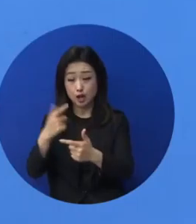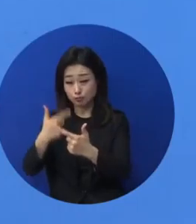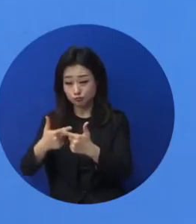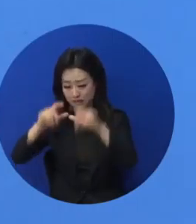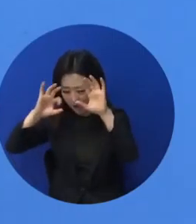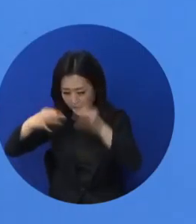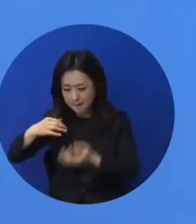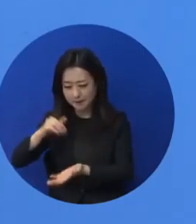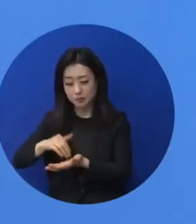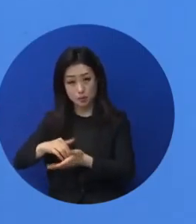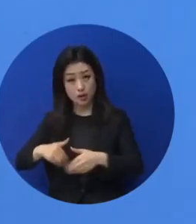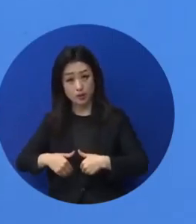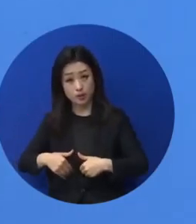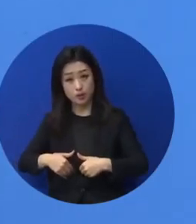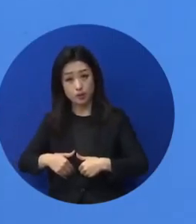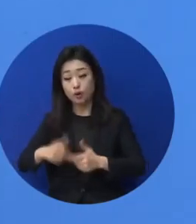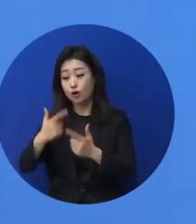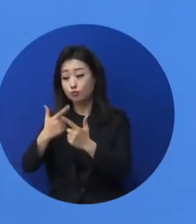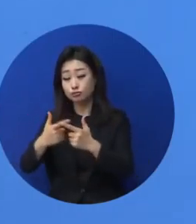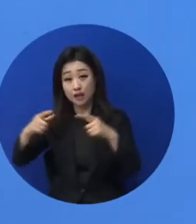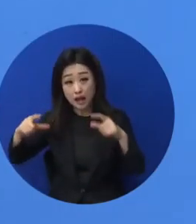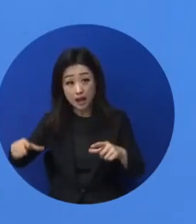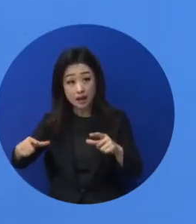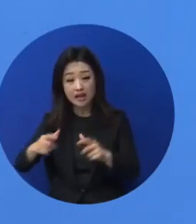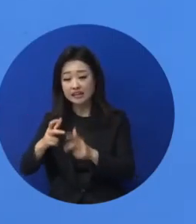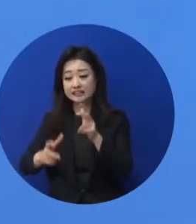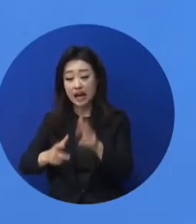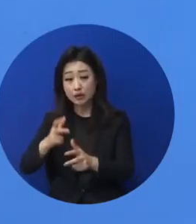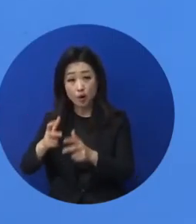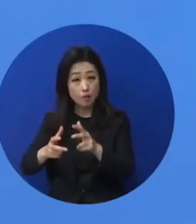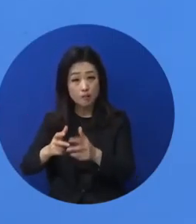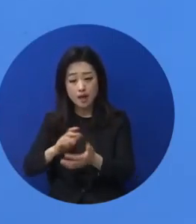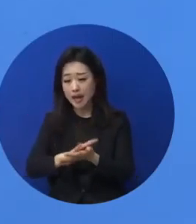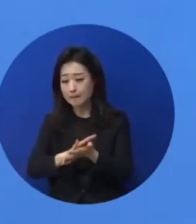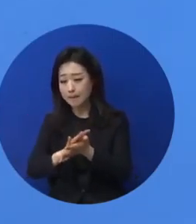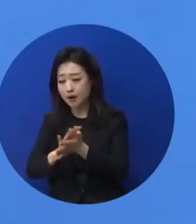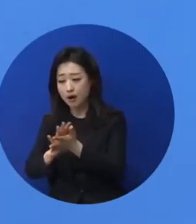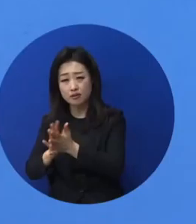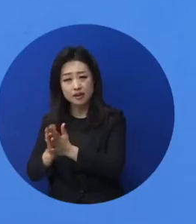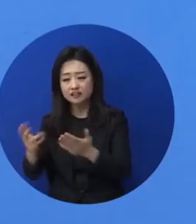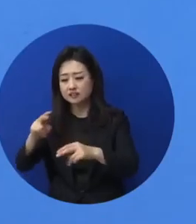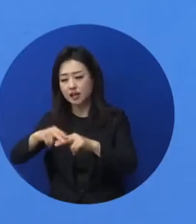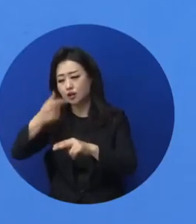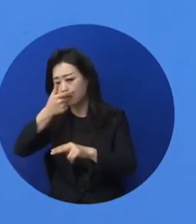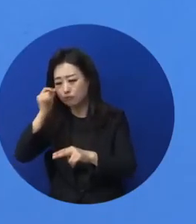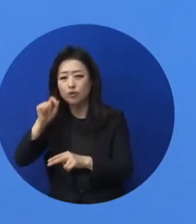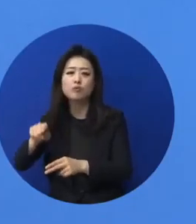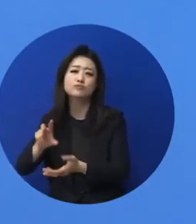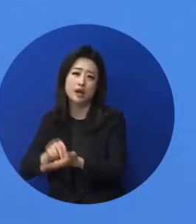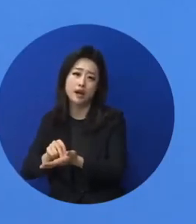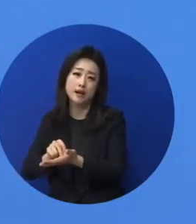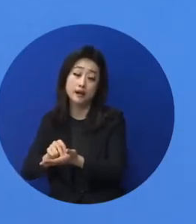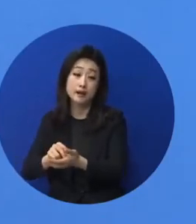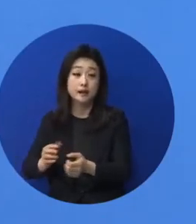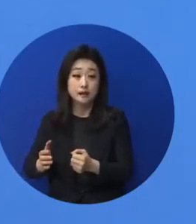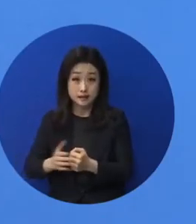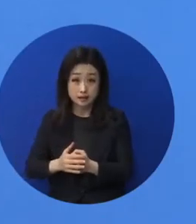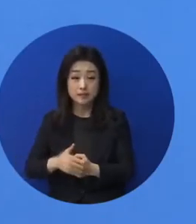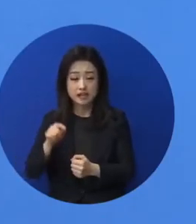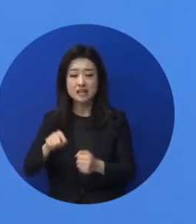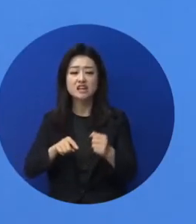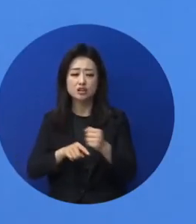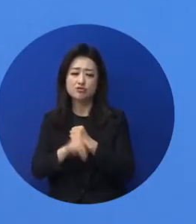반성을 해야 됩니다. 부산의 산업체제 개편 시기에 부산이 제대로 된 동력을 만들어내지 못했습니다. 그래서 두 가지